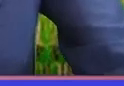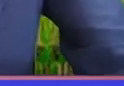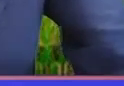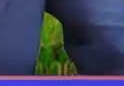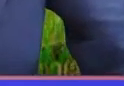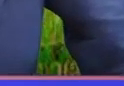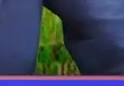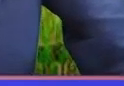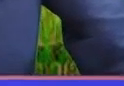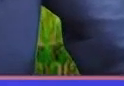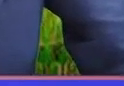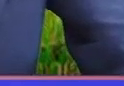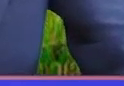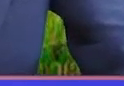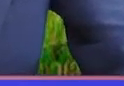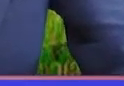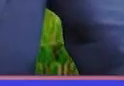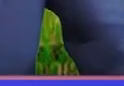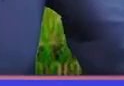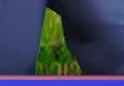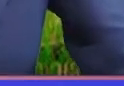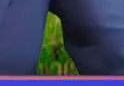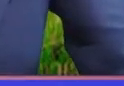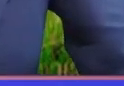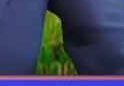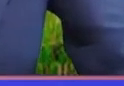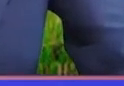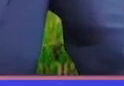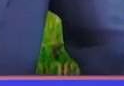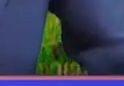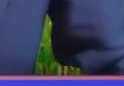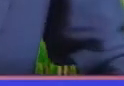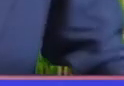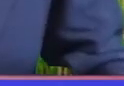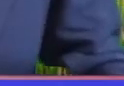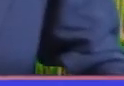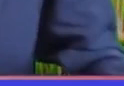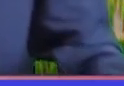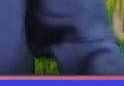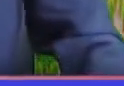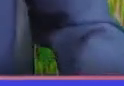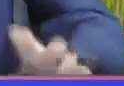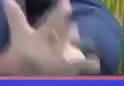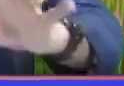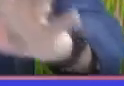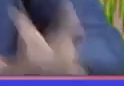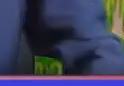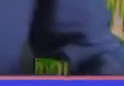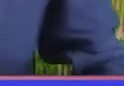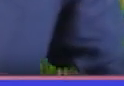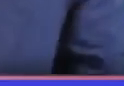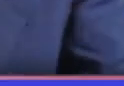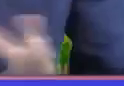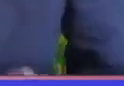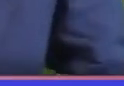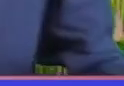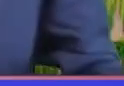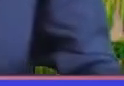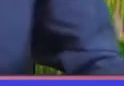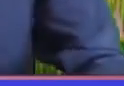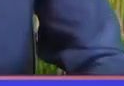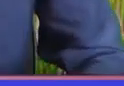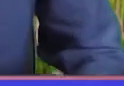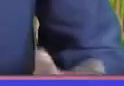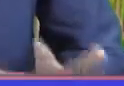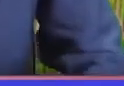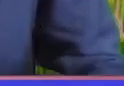ที่สร้างมูลค่าในการส่งออก5อันดับแรกก็คือ ทุเรียนมังคุดชมพู่เงาะแล้วก็ส้มโอนี่เขาแบ่งกันเป็น3เช็ค3ส่วนนะฮ ะ ท